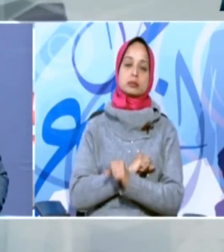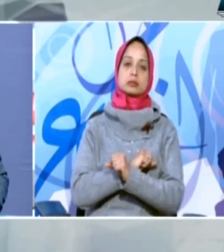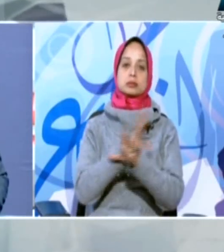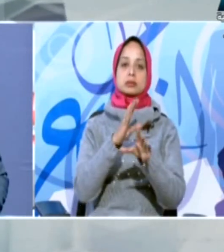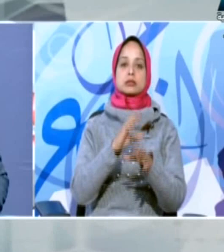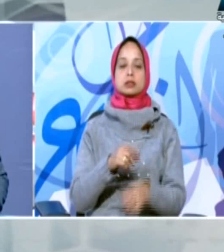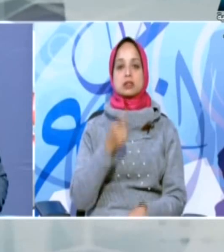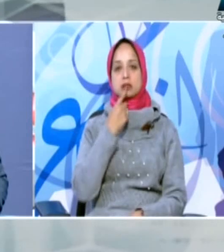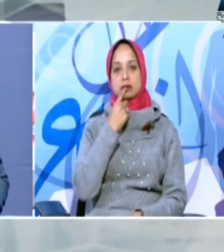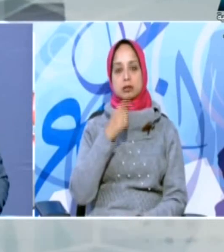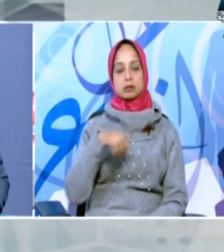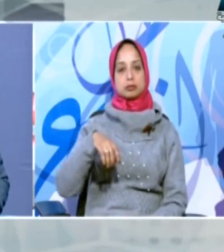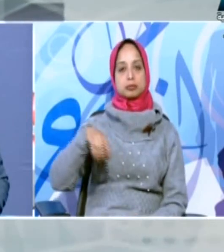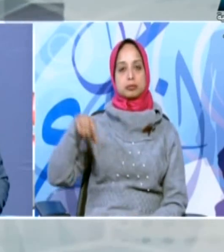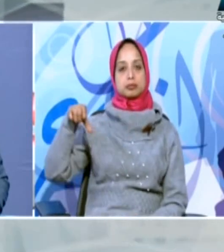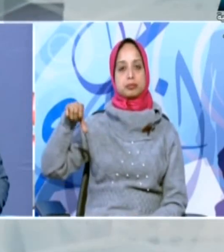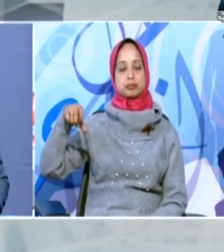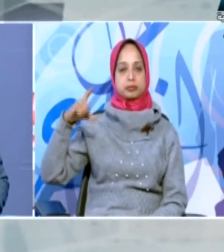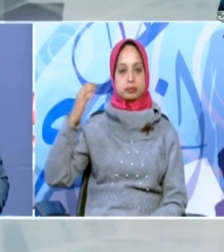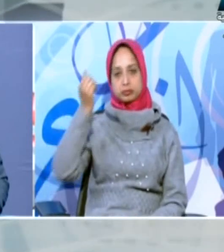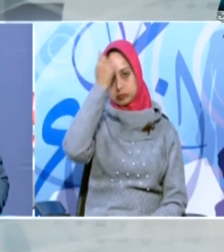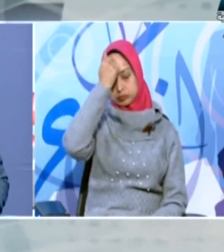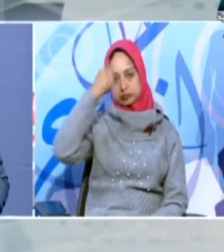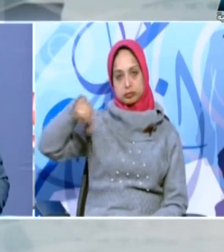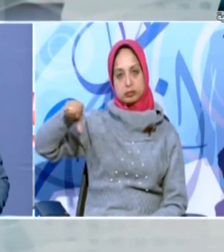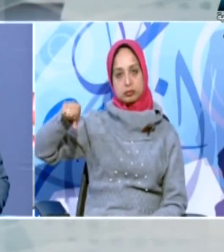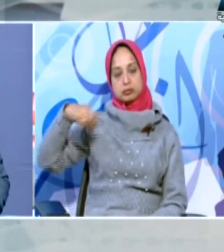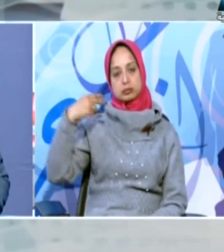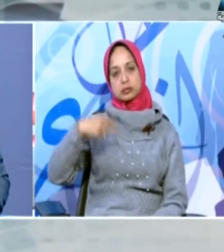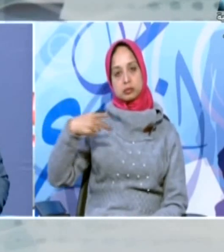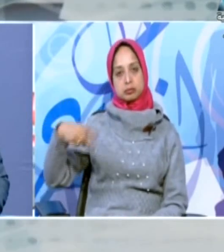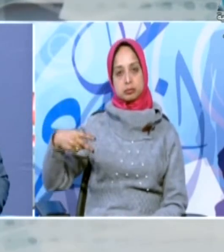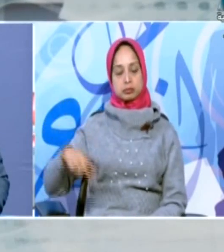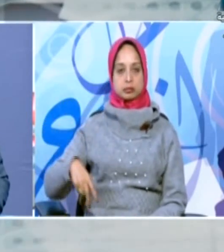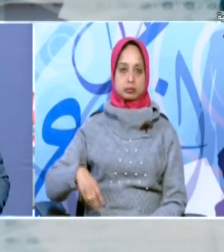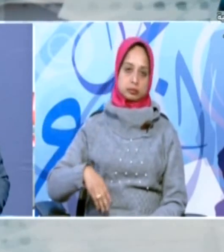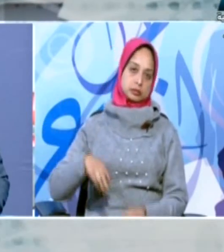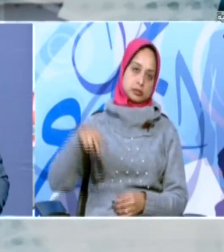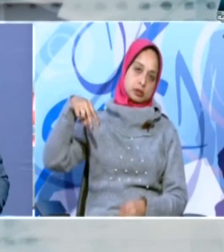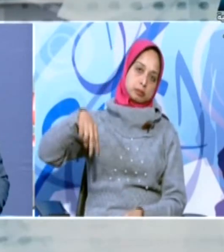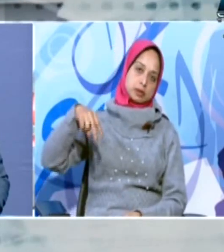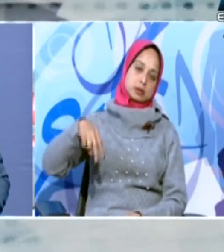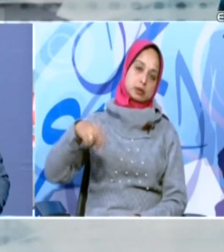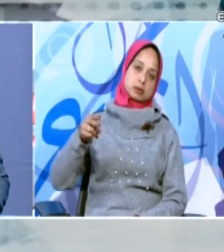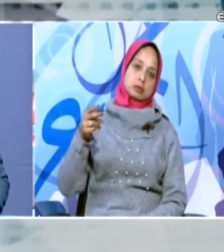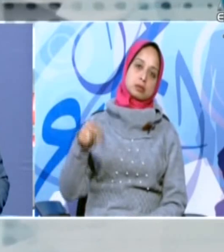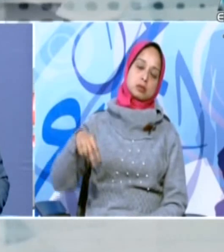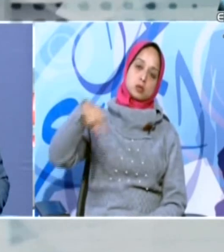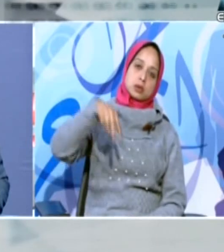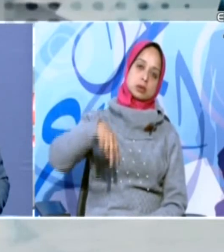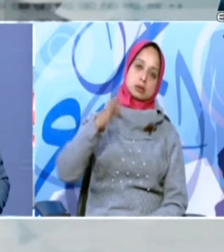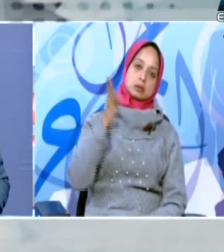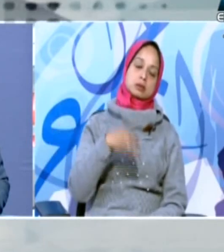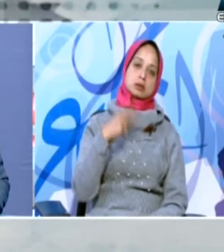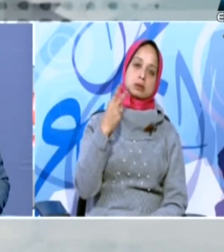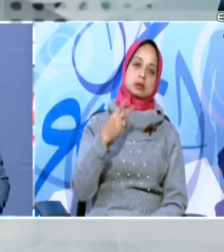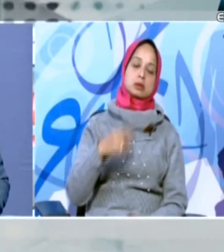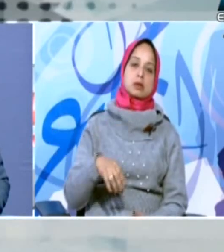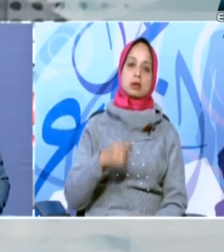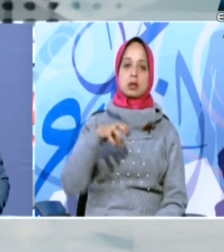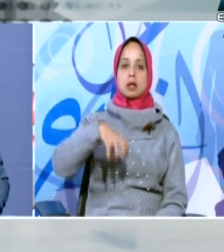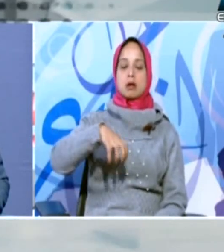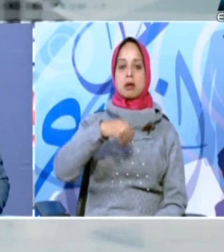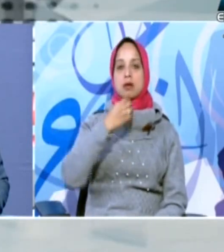كام؟ 22 في تصريح 28 فبراير. قلنا إنجلترا أنهت الحماية البريطانية على